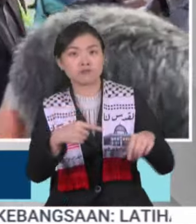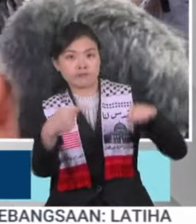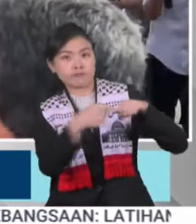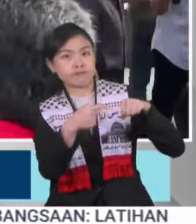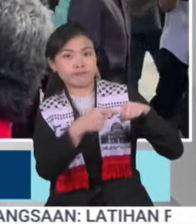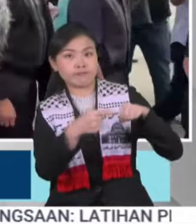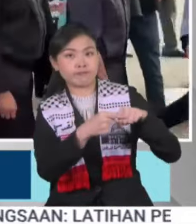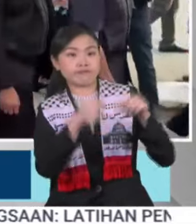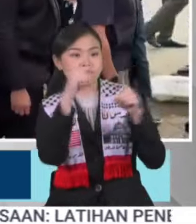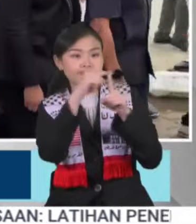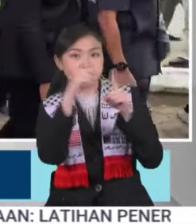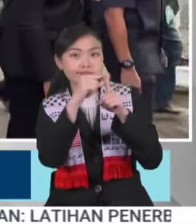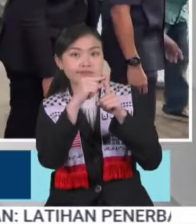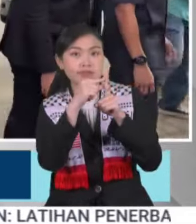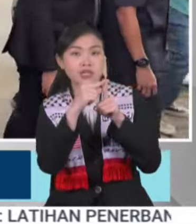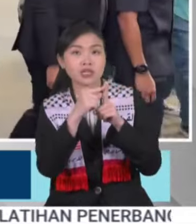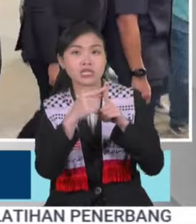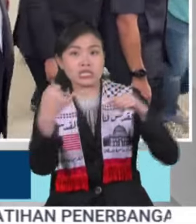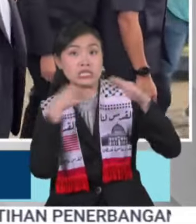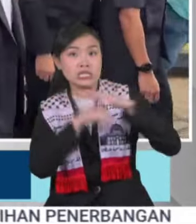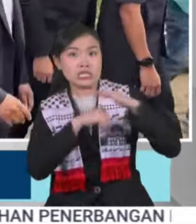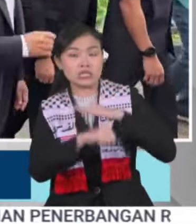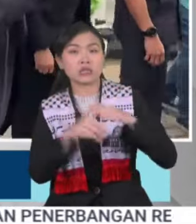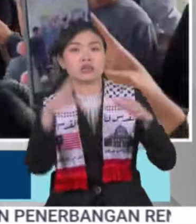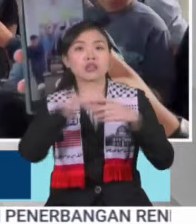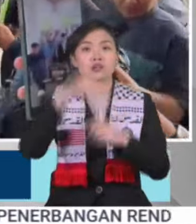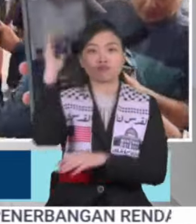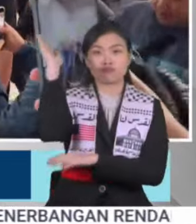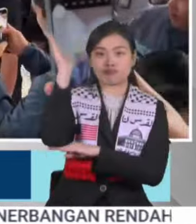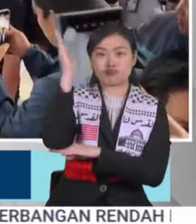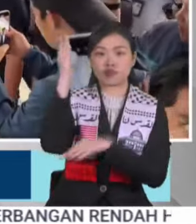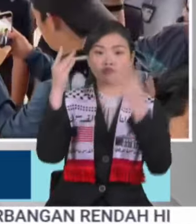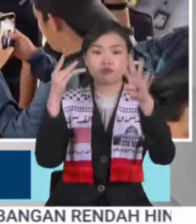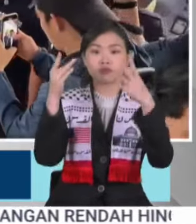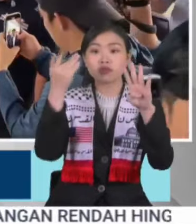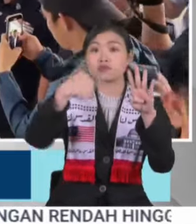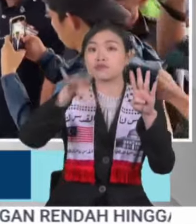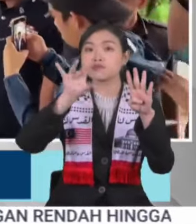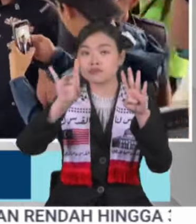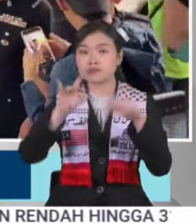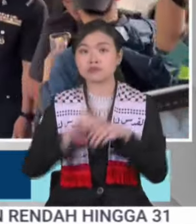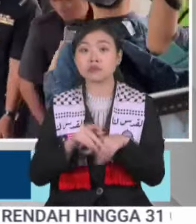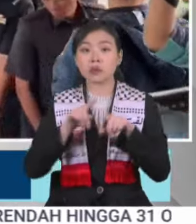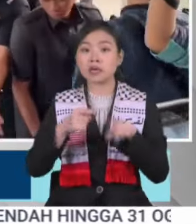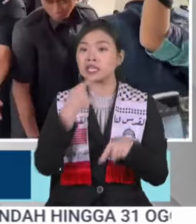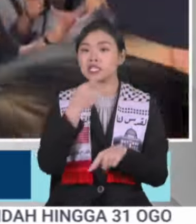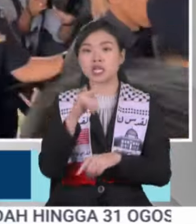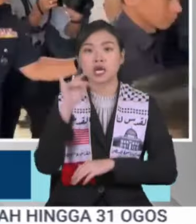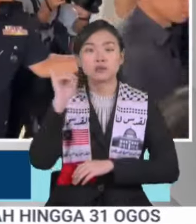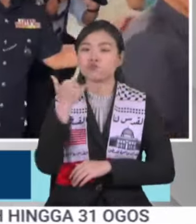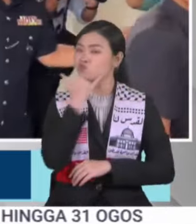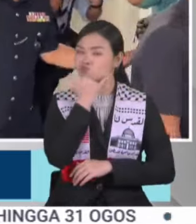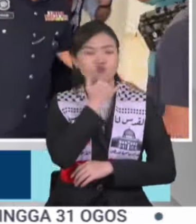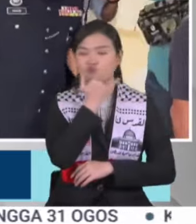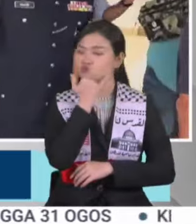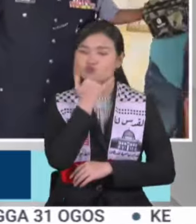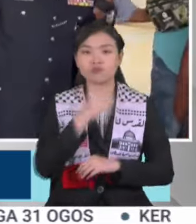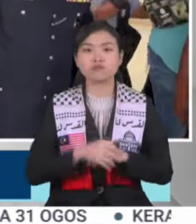menghasut ketika beri ceramah di Felda Perasu 14 Ogos lalu. Bagaimanapun, beliau mengaku tidak bersalah dan